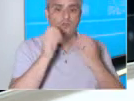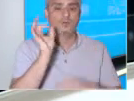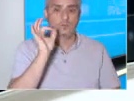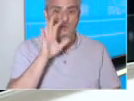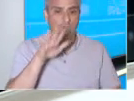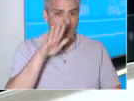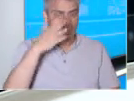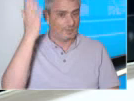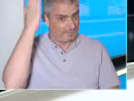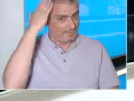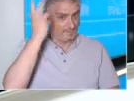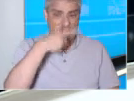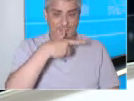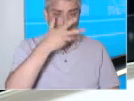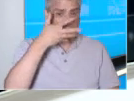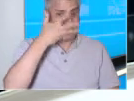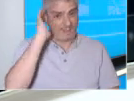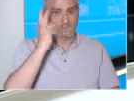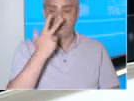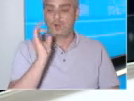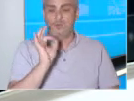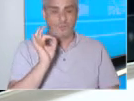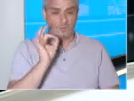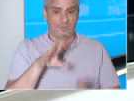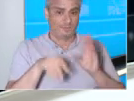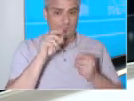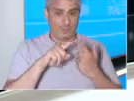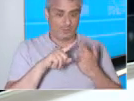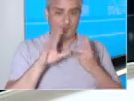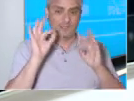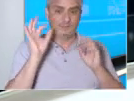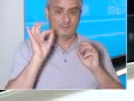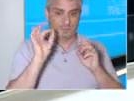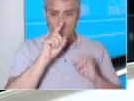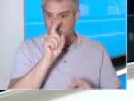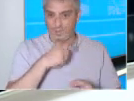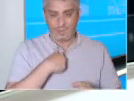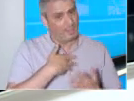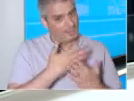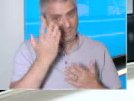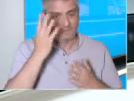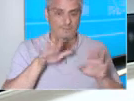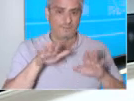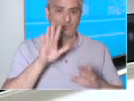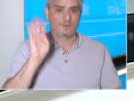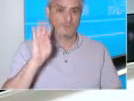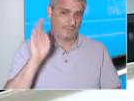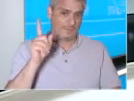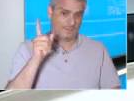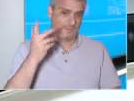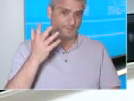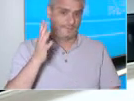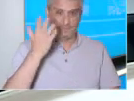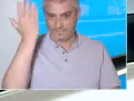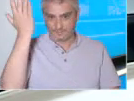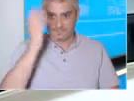60% ממשלת בנט-לפיד, 30% בחירות, 10% ואולי אני נדיב, ממשלת נתניהו